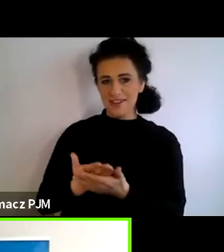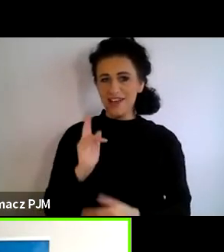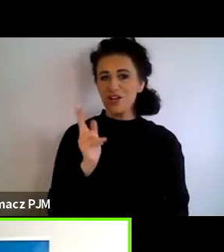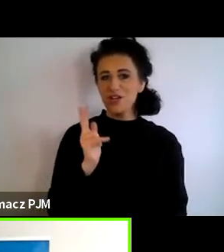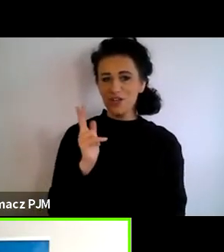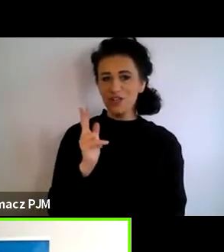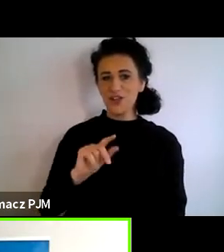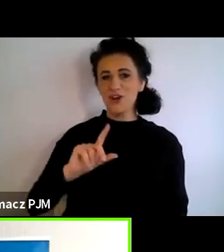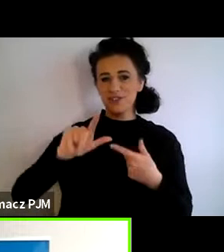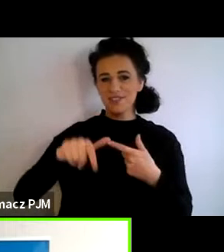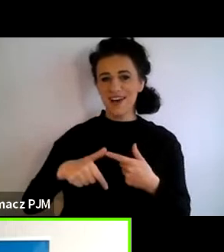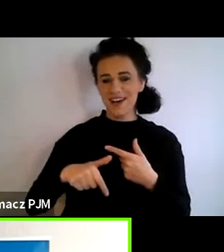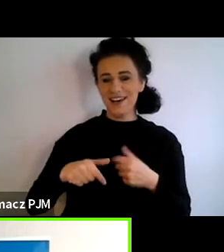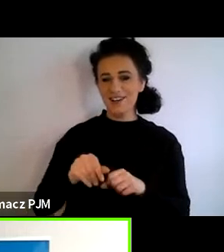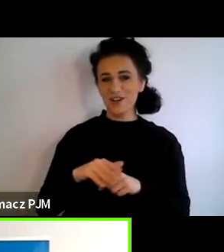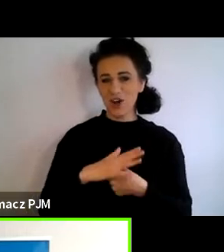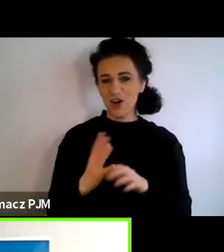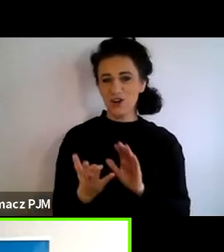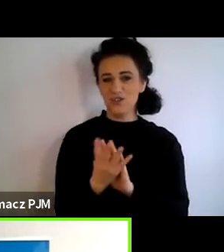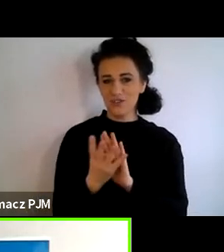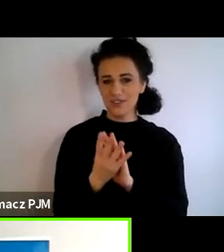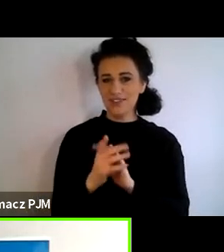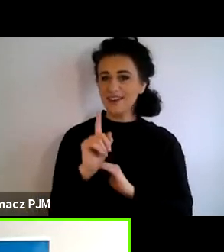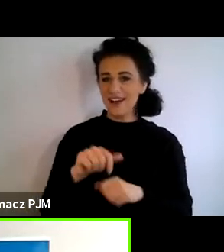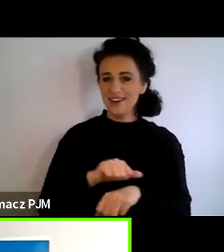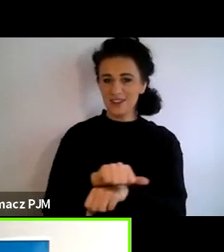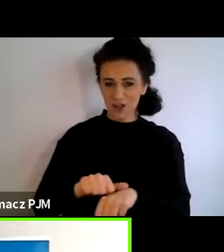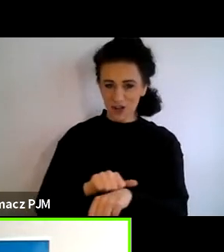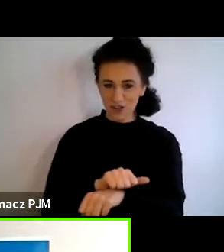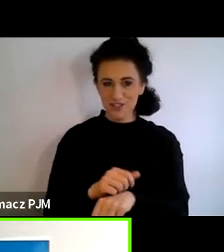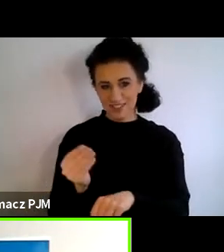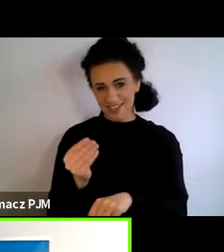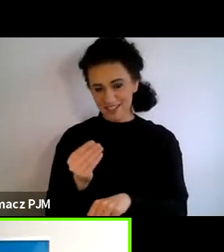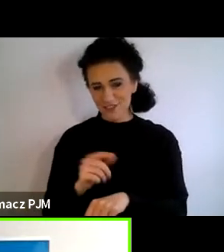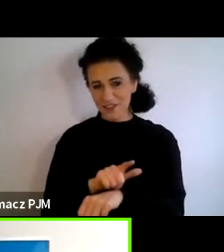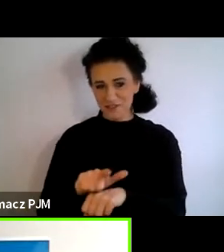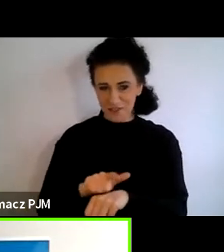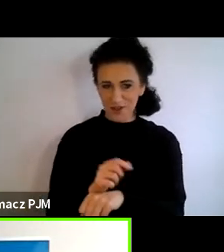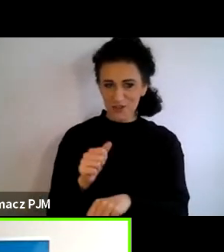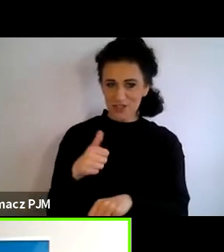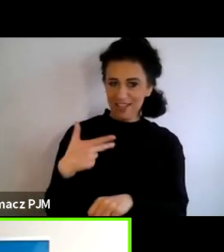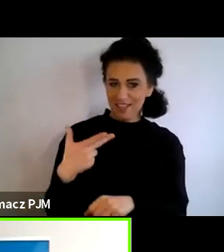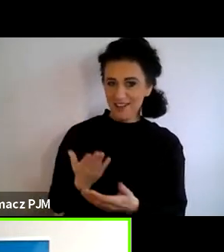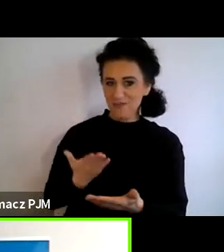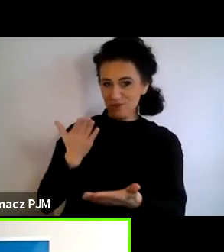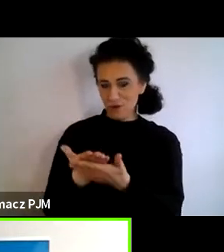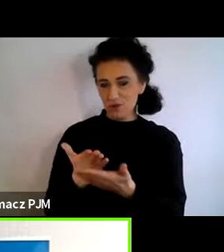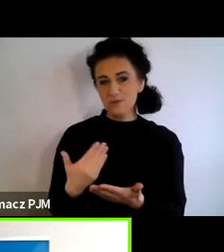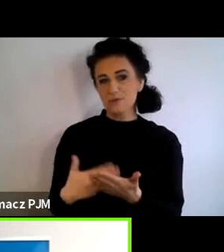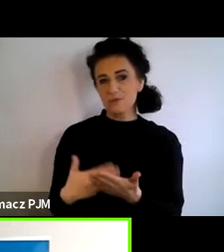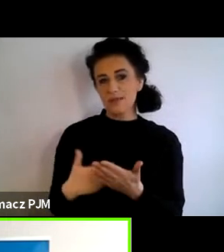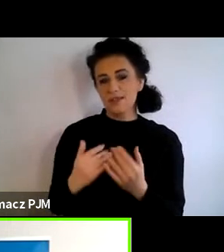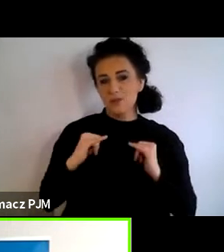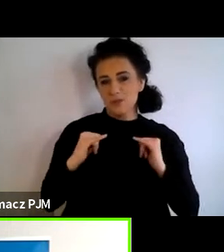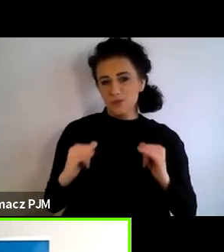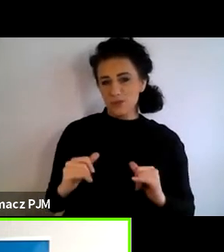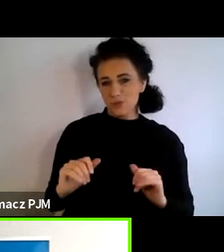COVID-em. Ale dajmy sobie, proszę Państwa, jeszcze parę godzin na to, żeby do takich wniosków dojść, a żeby mieć siły,